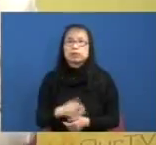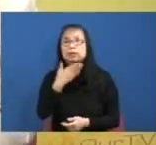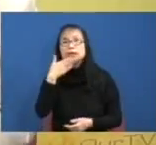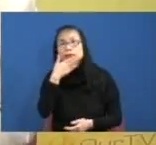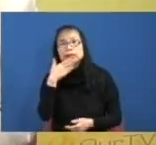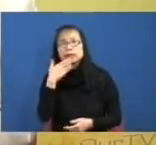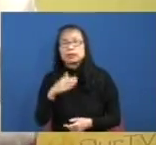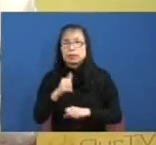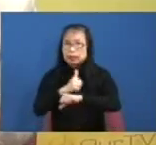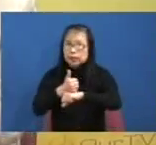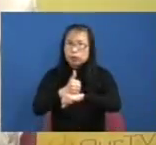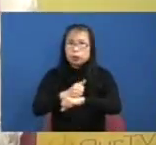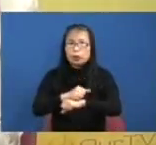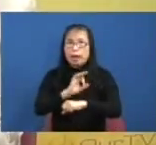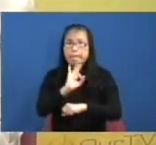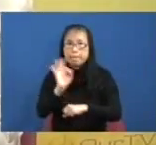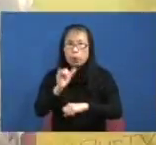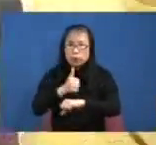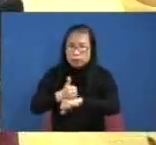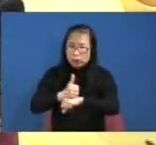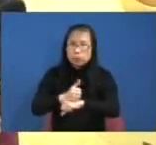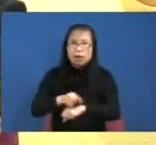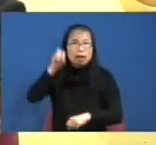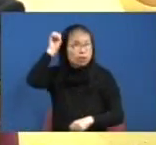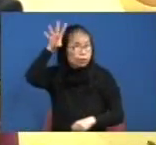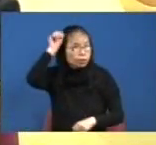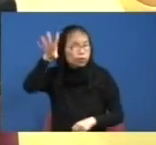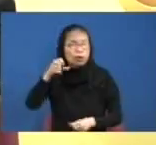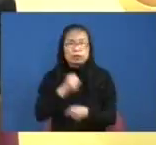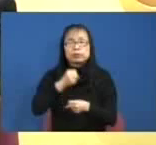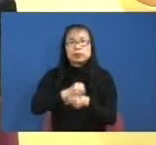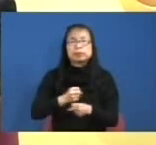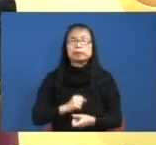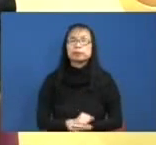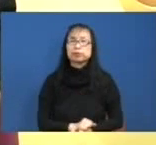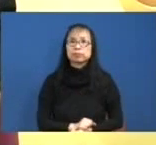會去創業啊？ 你創業這裡也是一個問題啦，